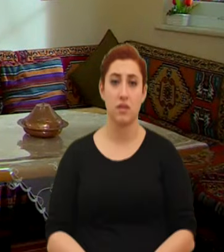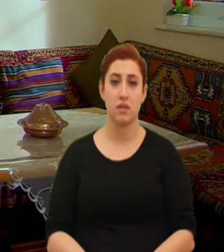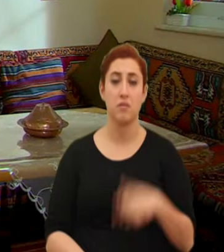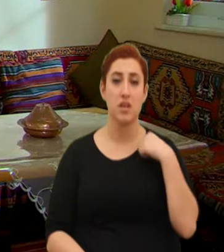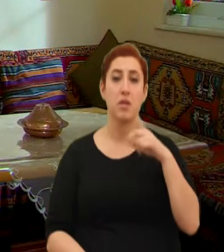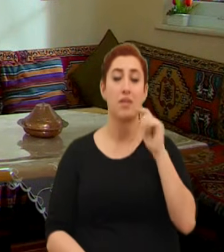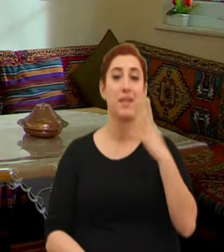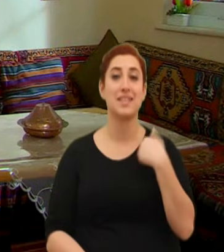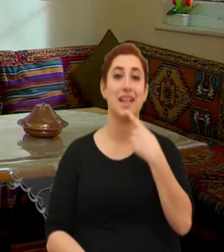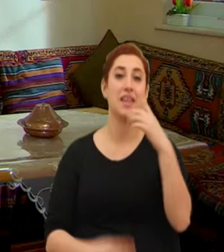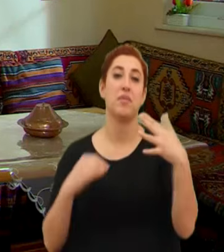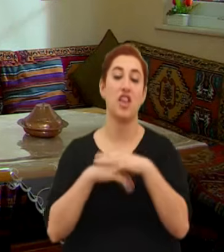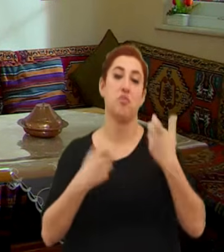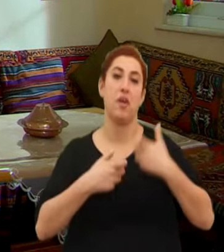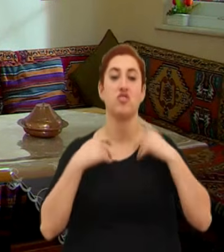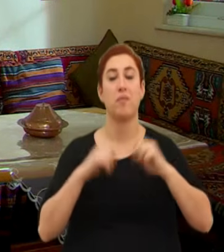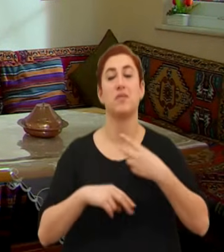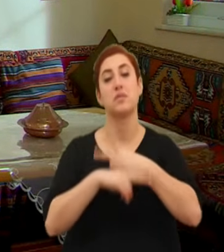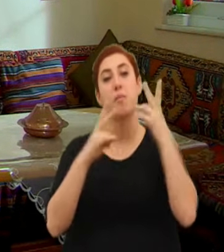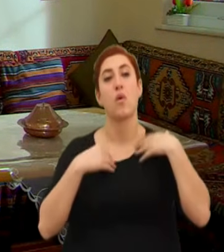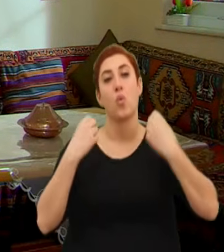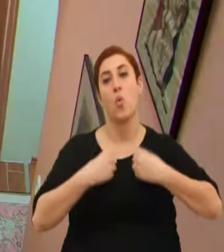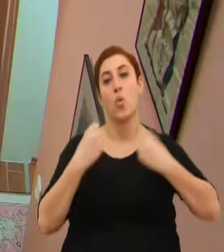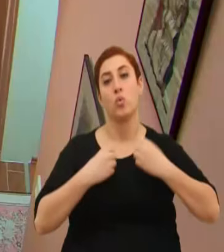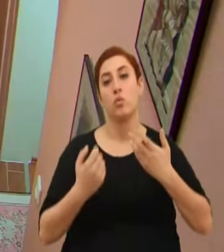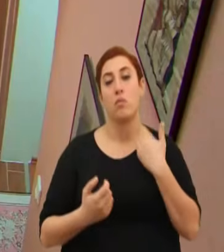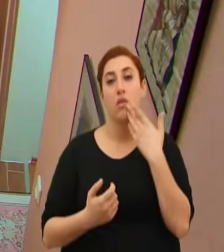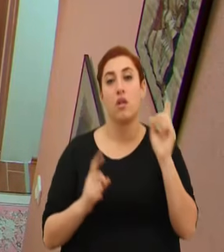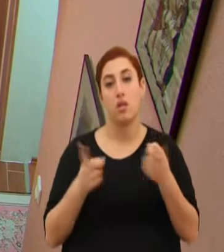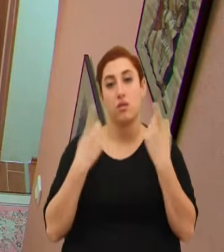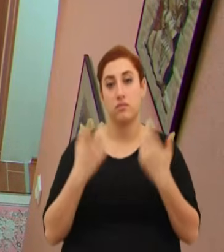Ben şimdi adama nasıl derim ki gece bekçiliği yaptım sabaha kadar oturdum.